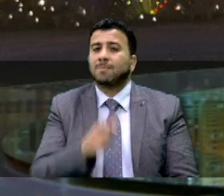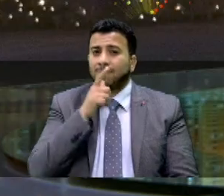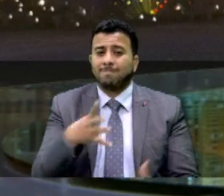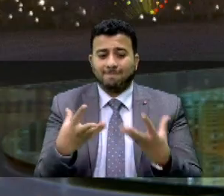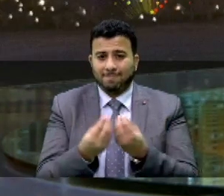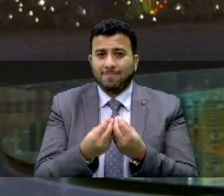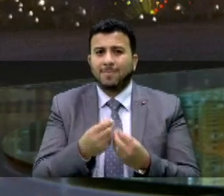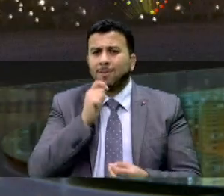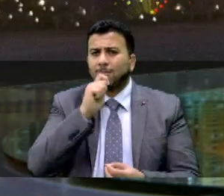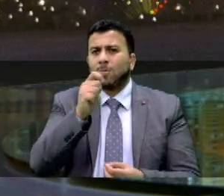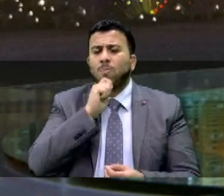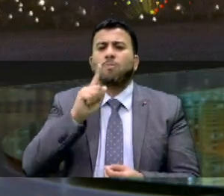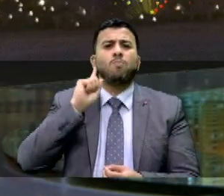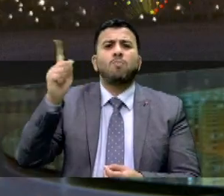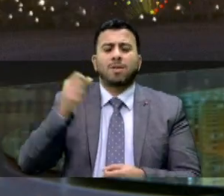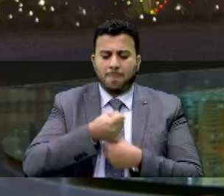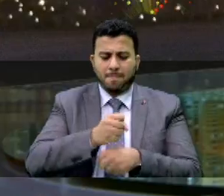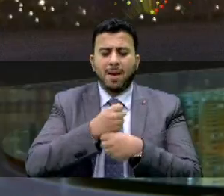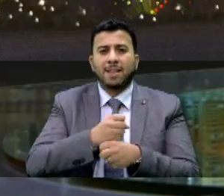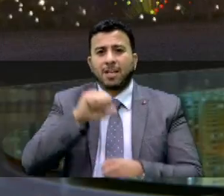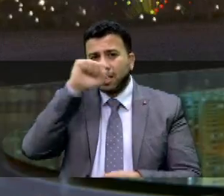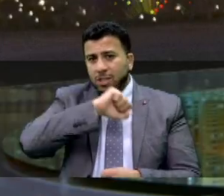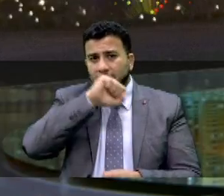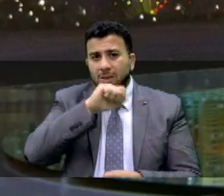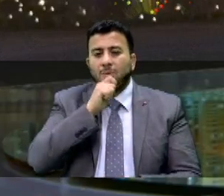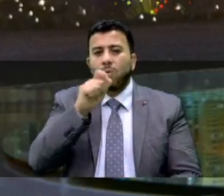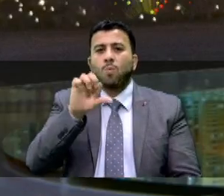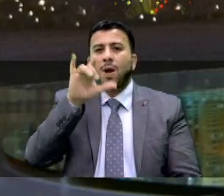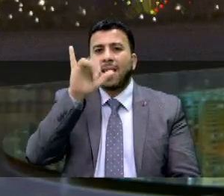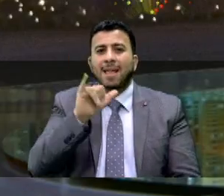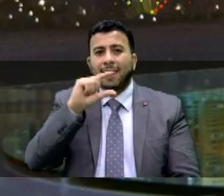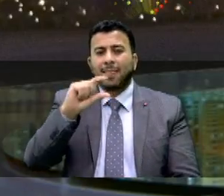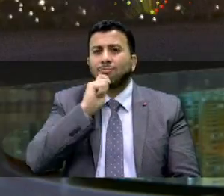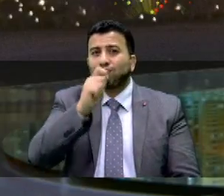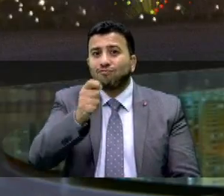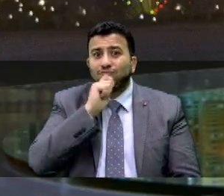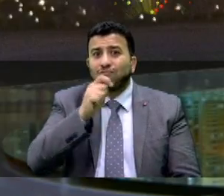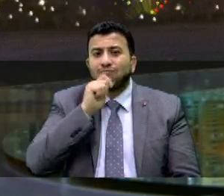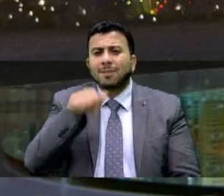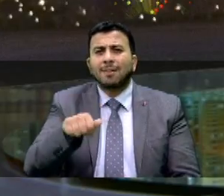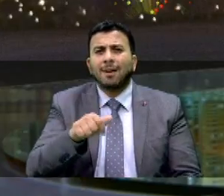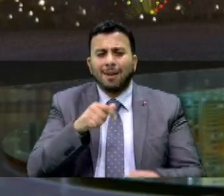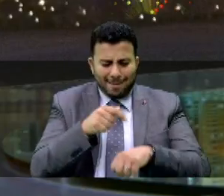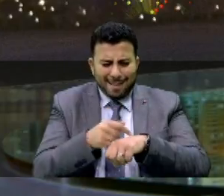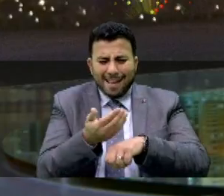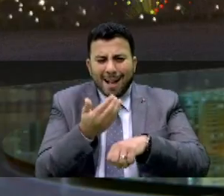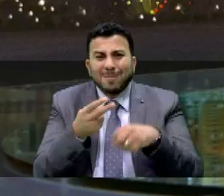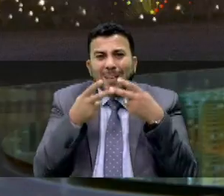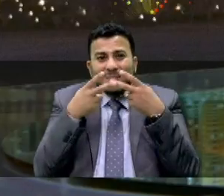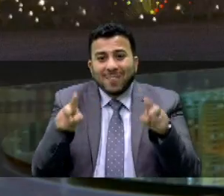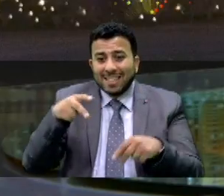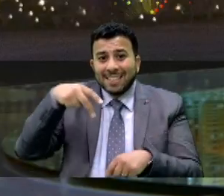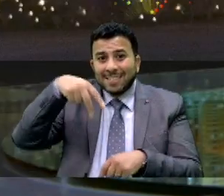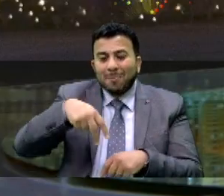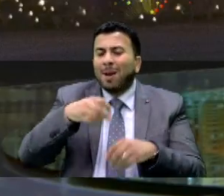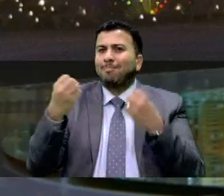وينضم إلينا في نقل مباشر من بلدية مدينة الشارقة الزميل وليد الأصبحي لتغطية آخر لحظات قبل افتتاح مهرجان